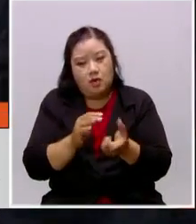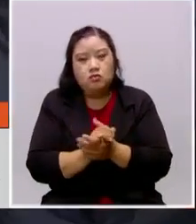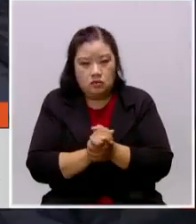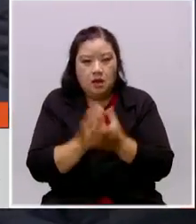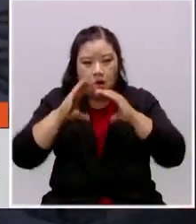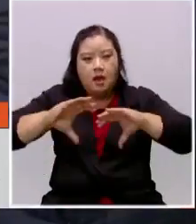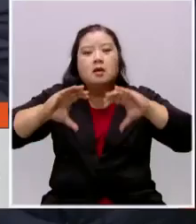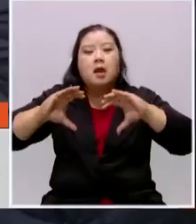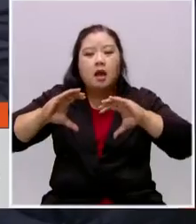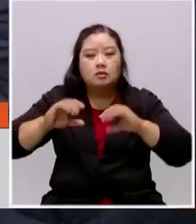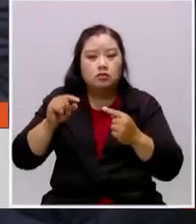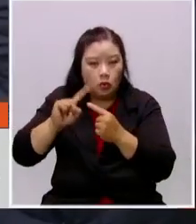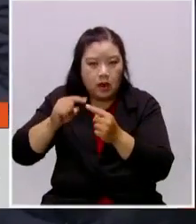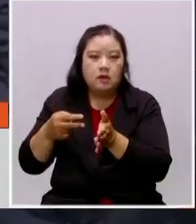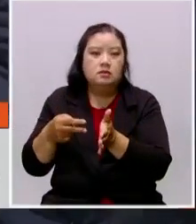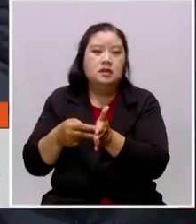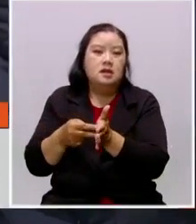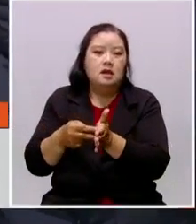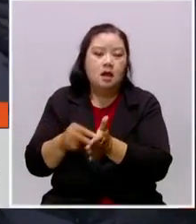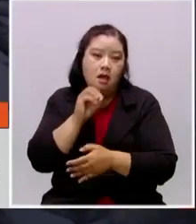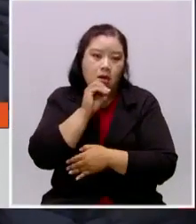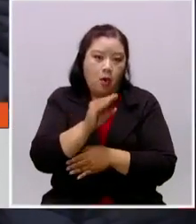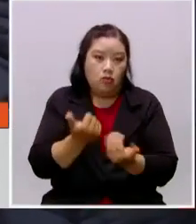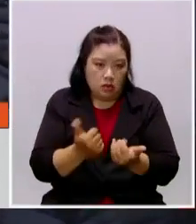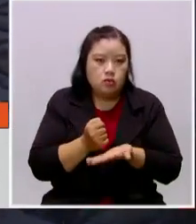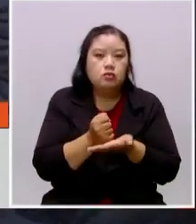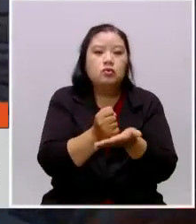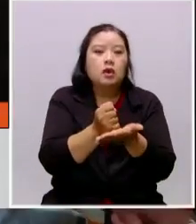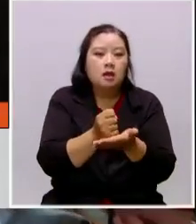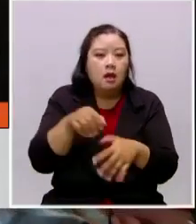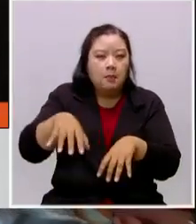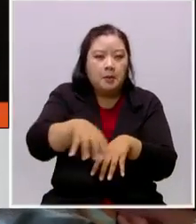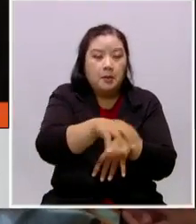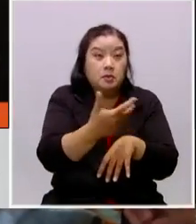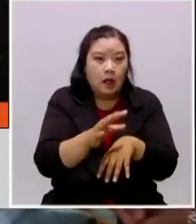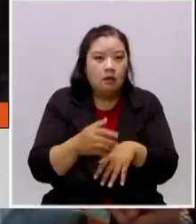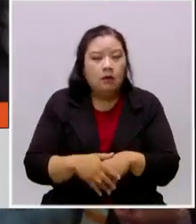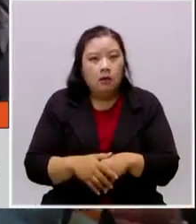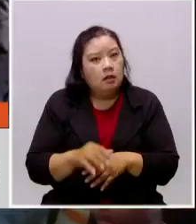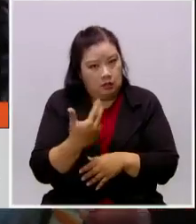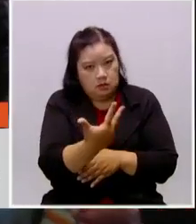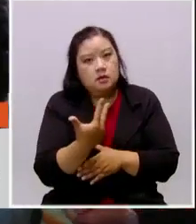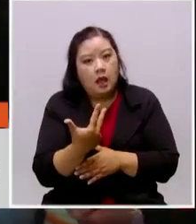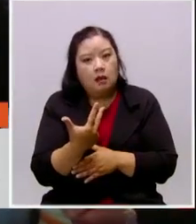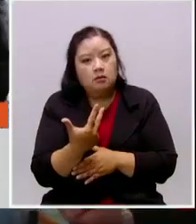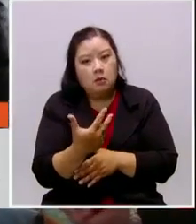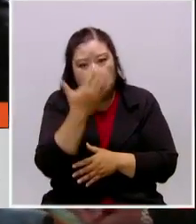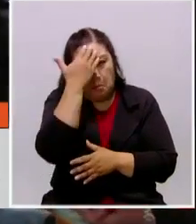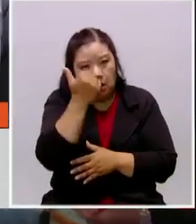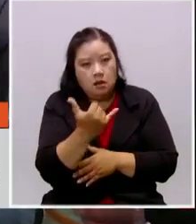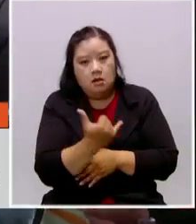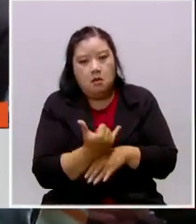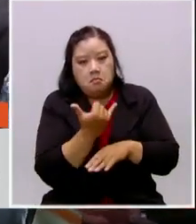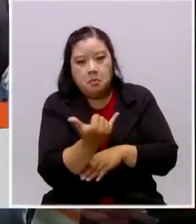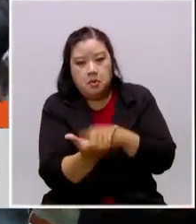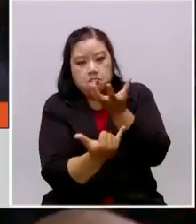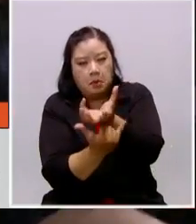เพิ่มเติมค่ะเจ้าหน้าที่กู้ภัยช่วยชีวิตผู้ที่ติดอยู่ใต้ซากอาคารถล่มได้ 3คนในเมืองยาเบลของซีเรียนะคะหลัง